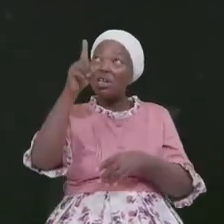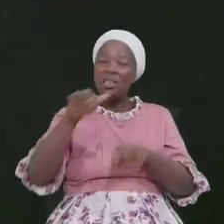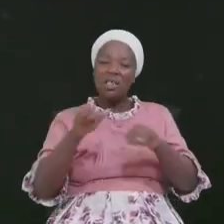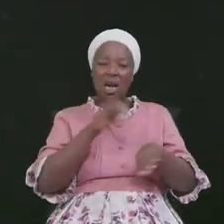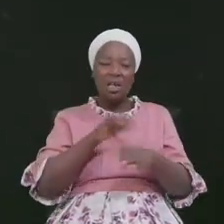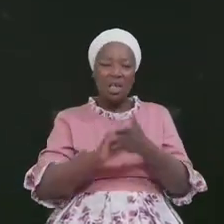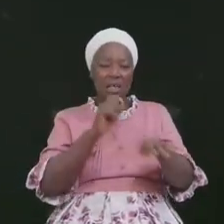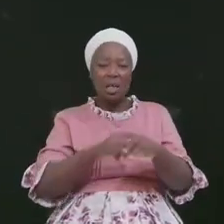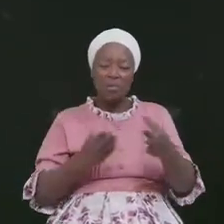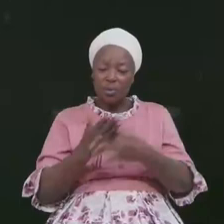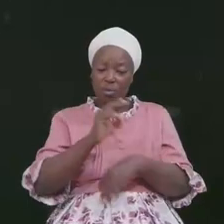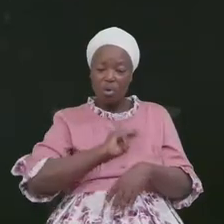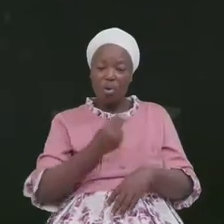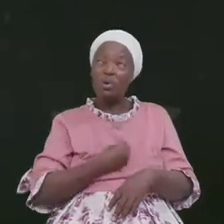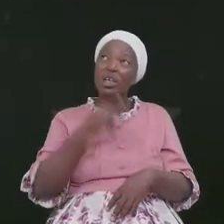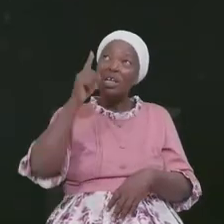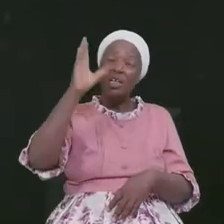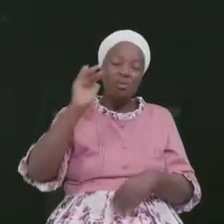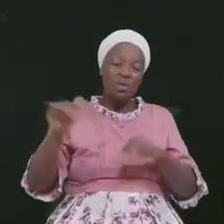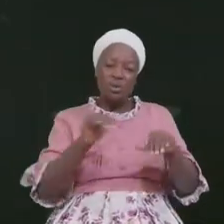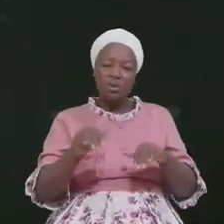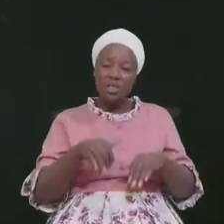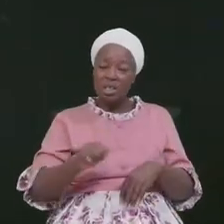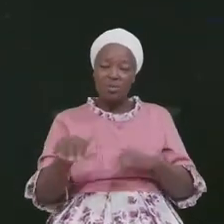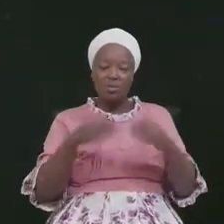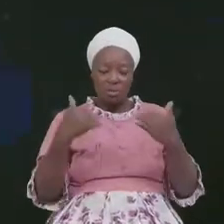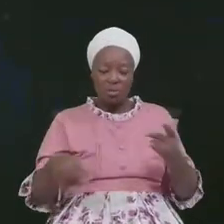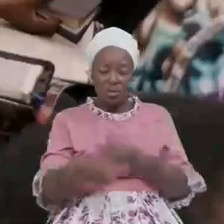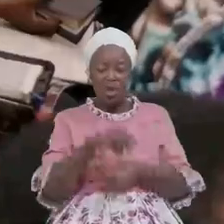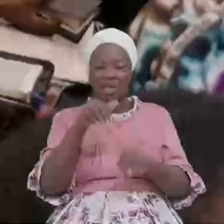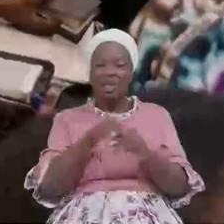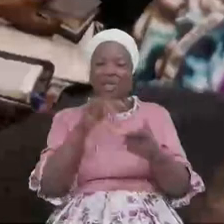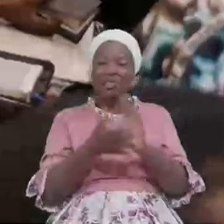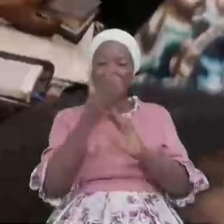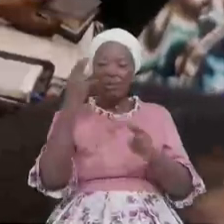nous, il le fera encore aujourd'hui au nom de Jésus.